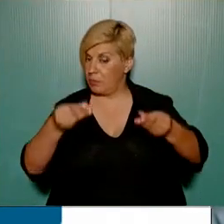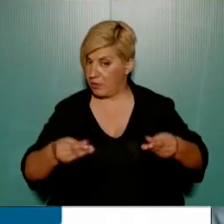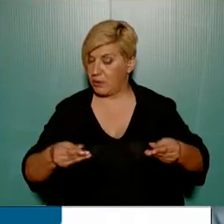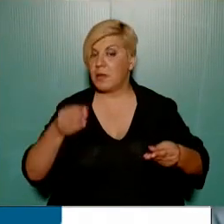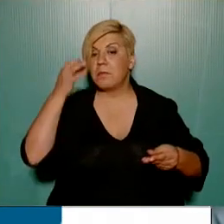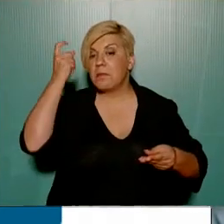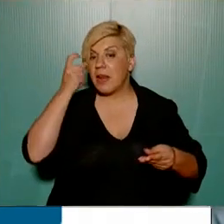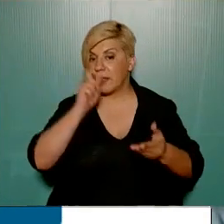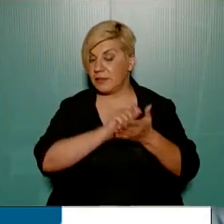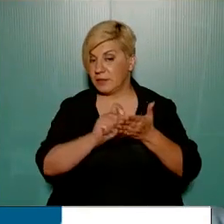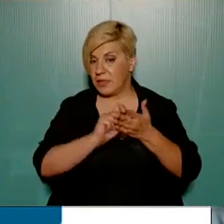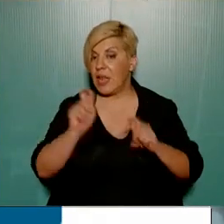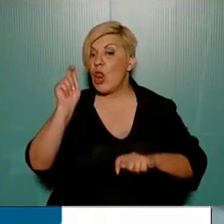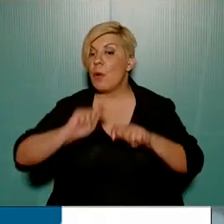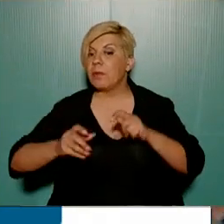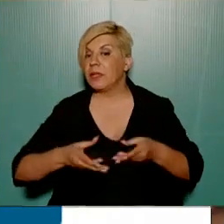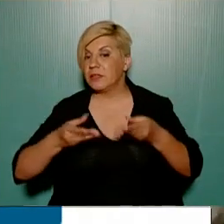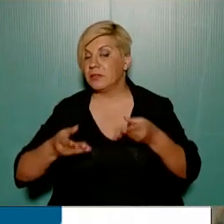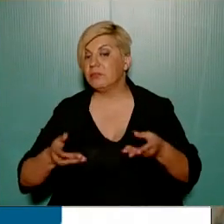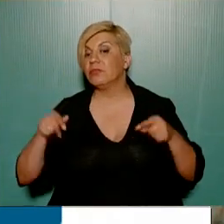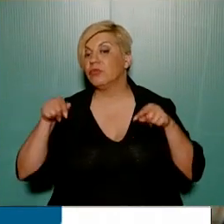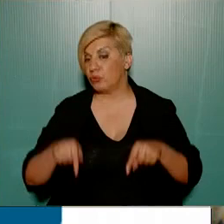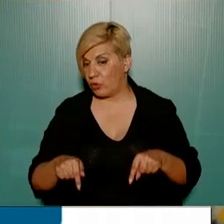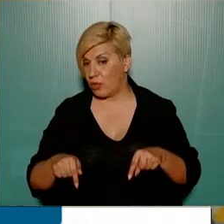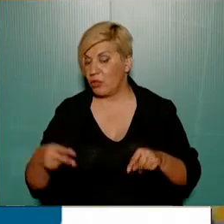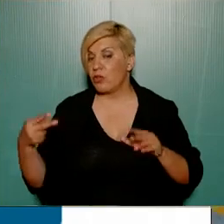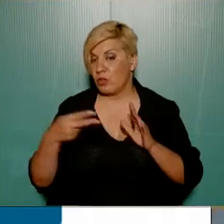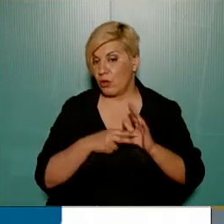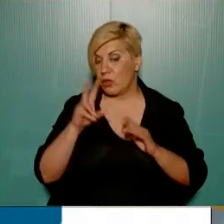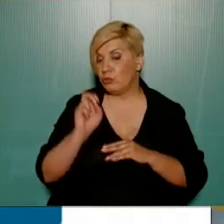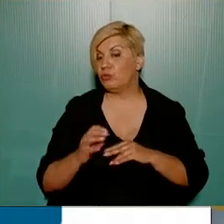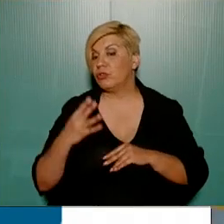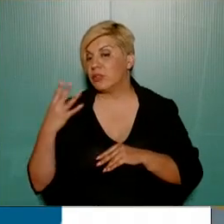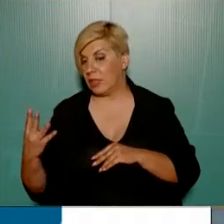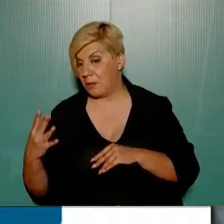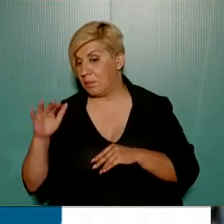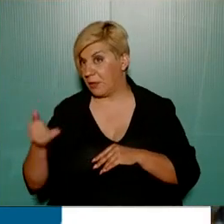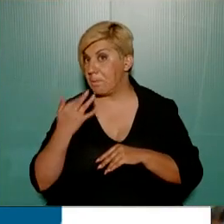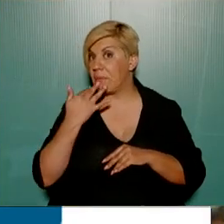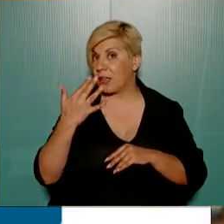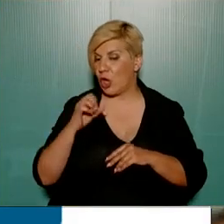μελέτη προς υλοποίηση. Τώρα είμαστε 2024, έτσι, 5 χρόνια.